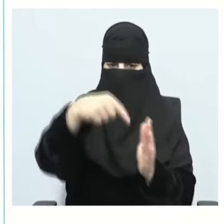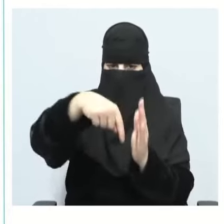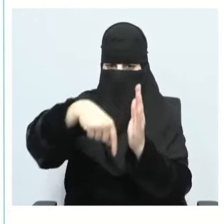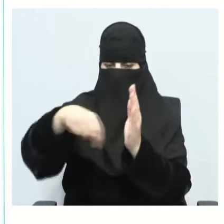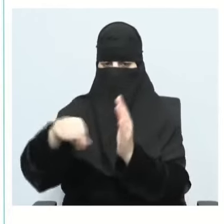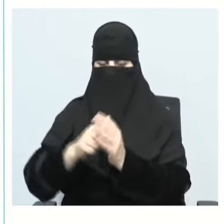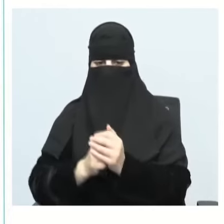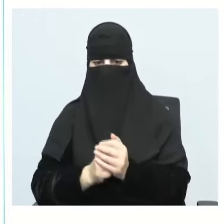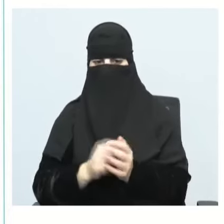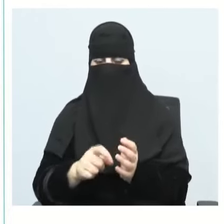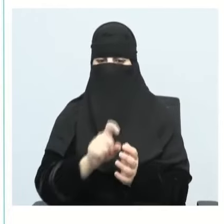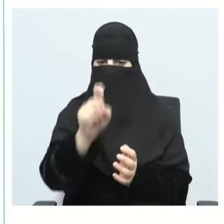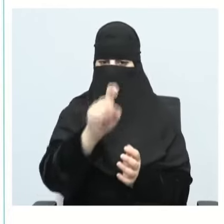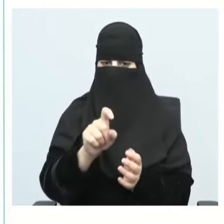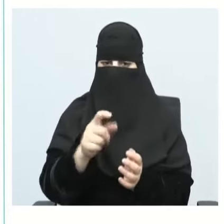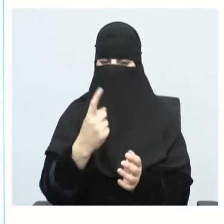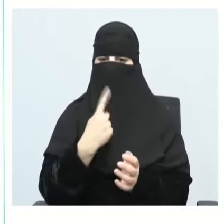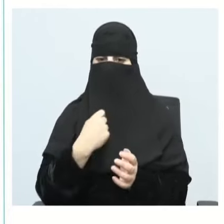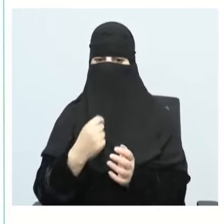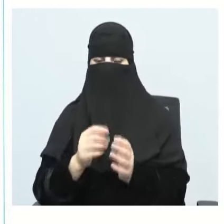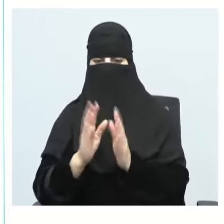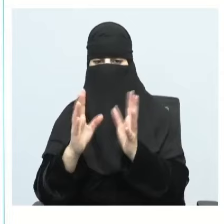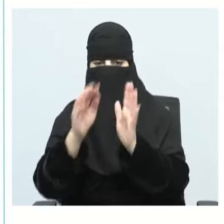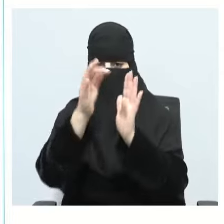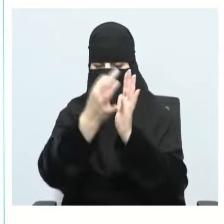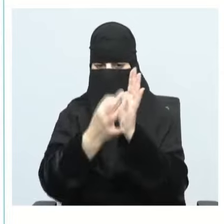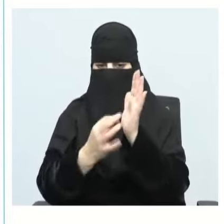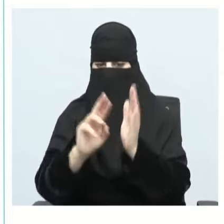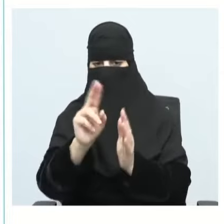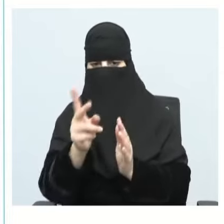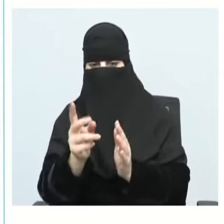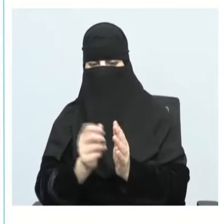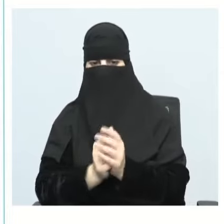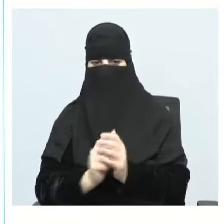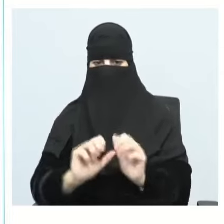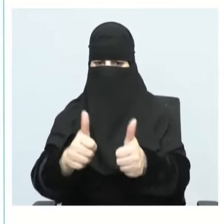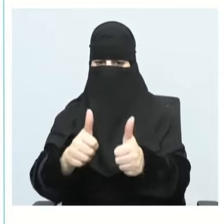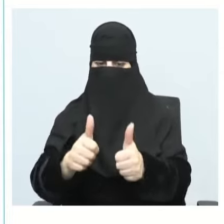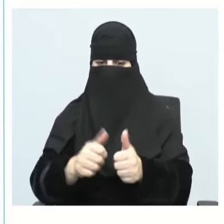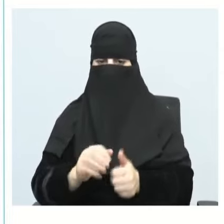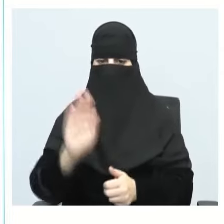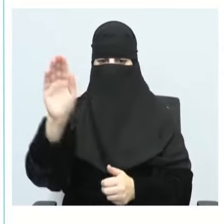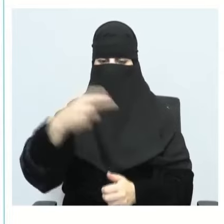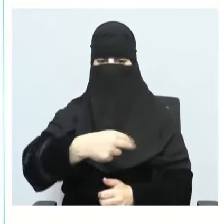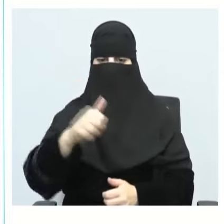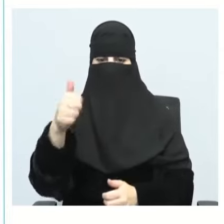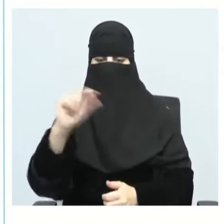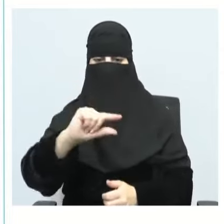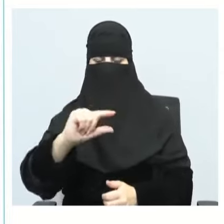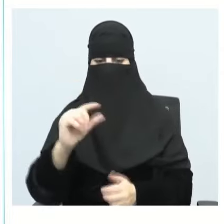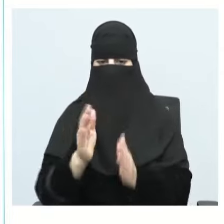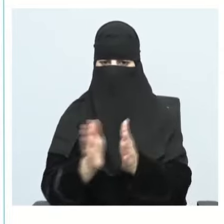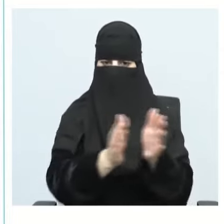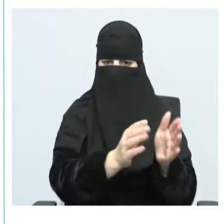فهمتم الان السؤال المطلوب الان بكم طريقه مختلفه تستطيع سعاد ترتيب البطاقات